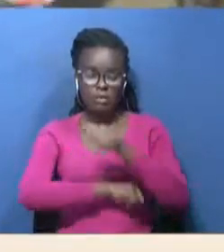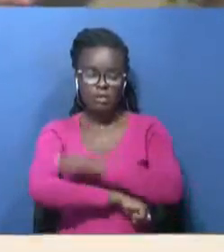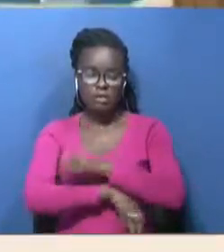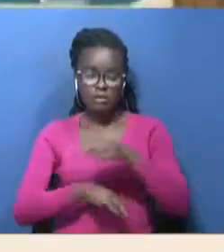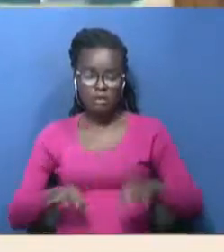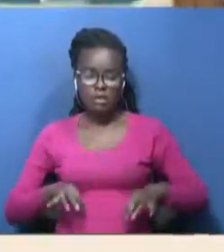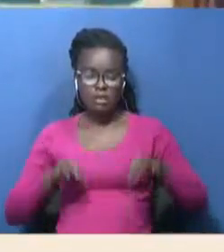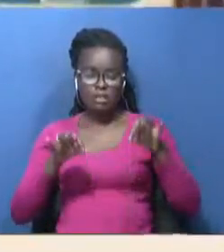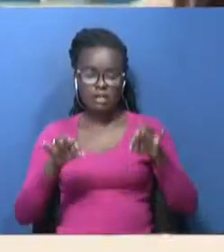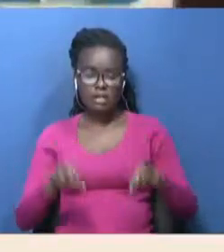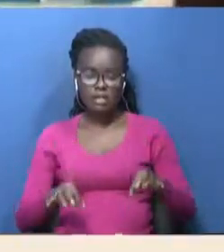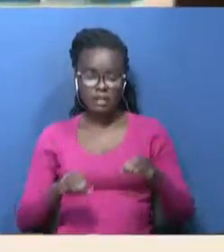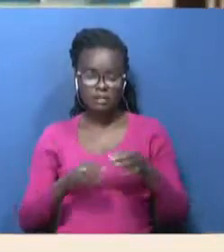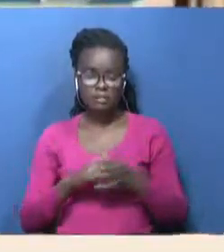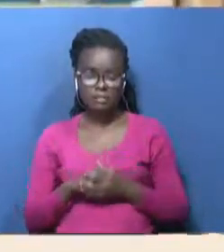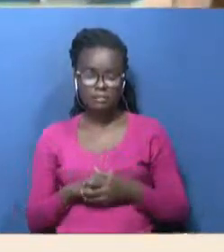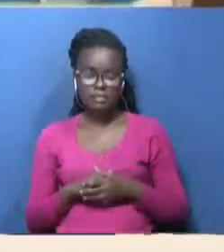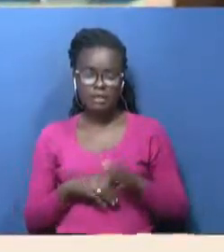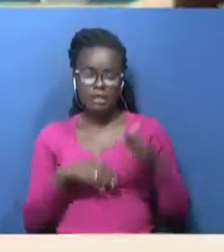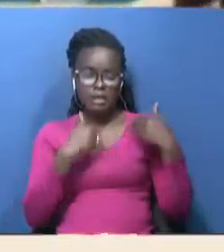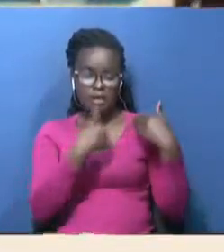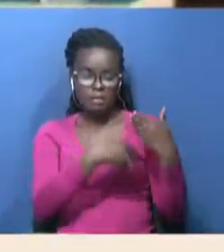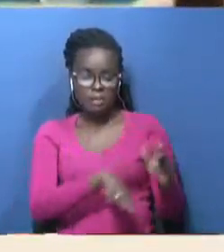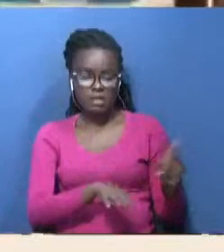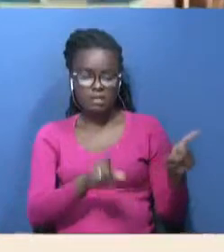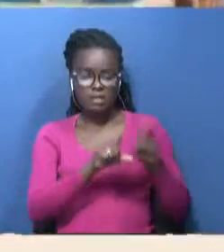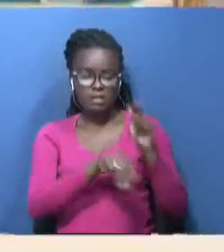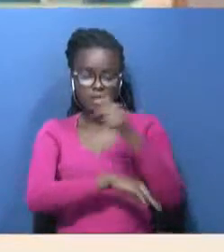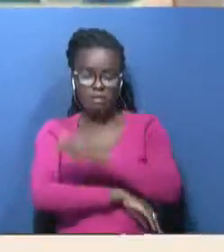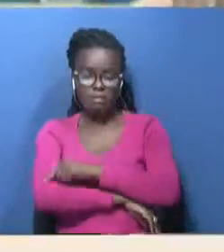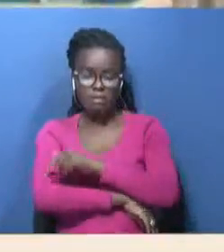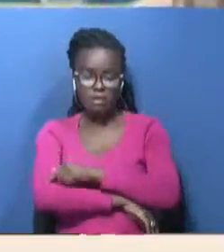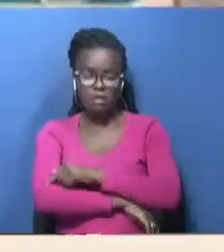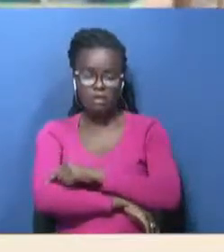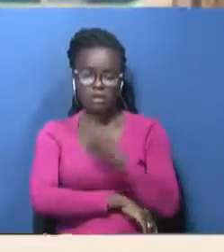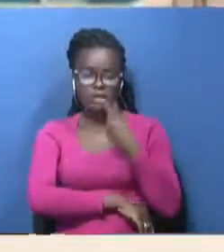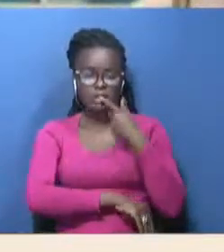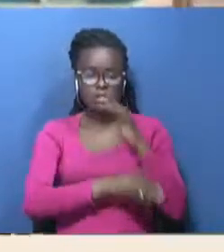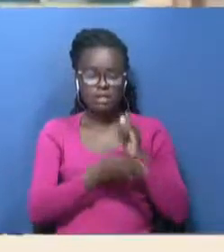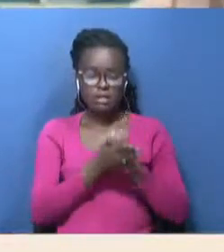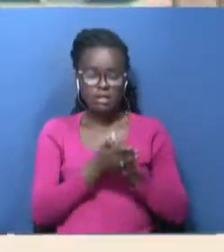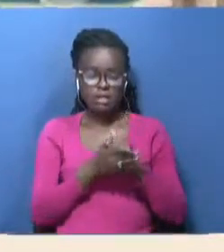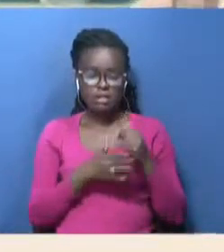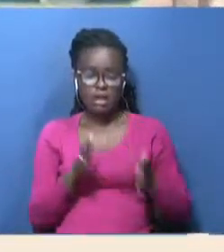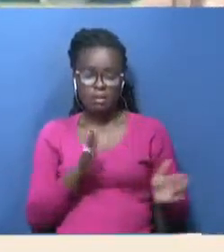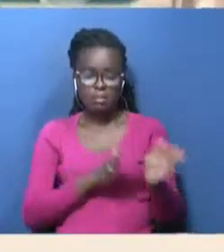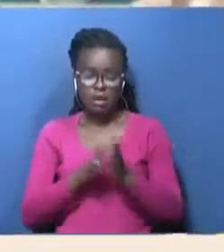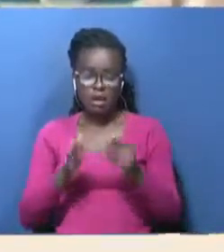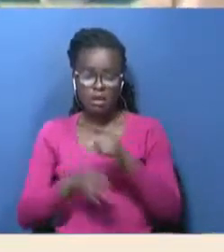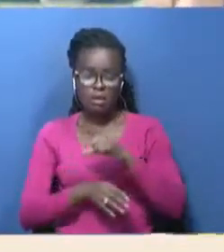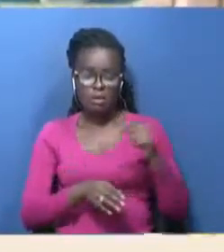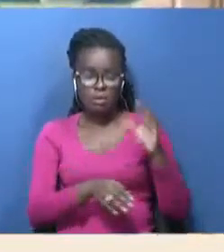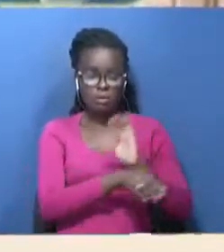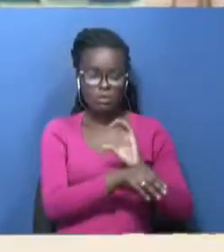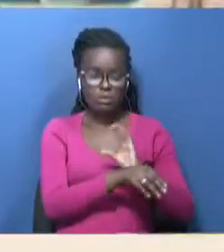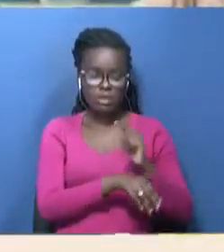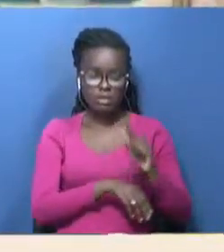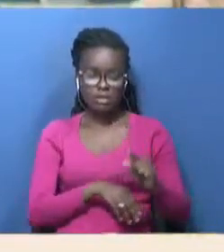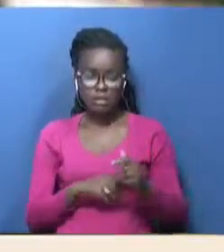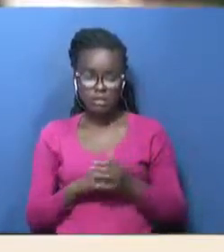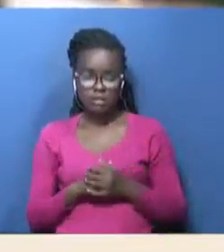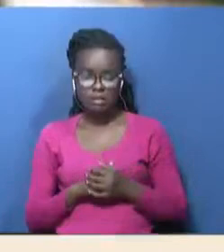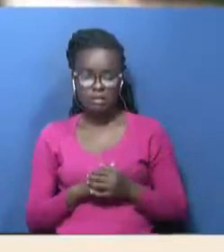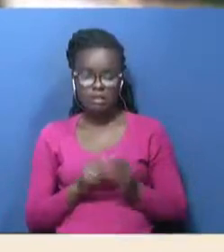Kitengela utumishi morire mũthenya o ũcio, gũkĩrĩkana meharĩirie gũthiĩ kanitha-inĩ ũmwe mwena ũcio